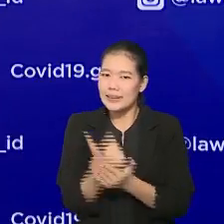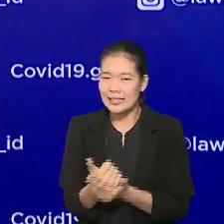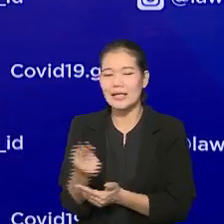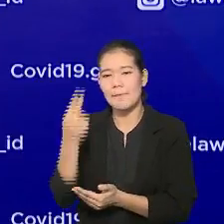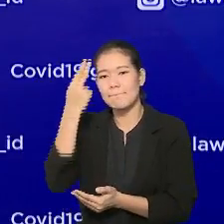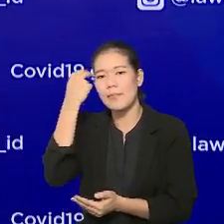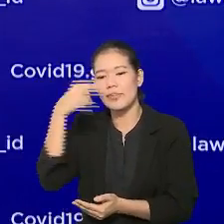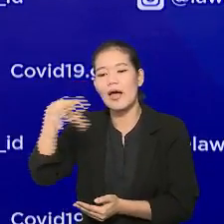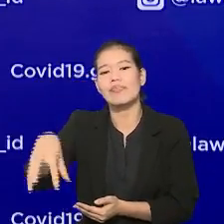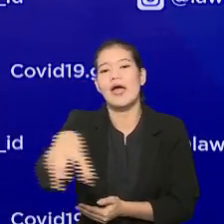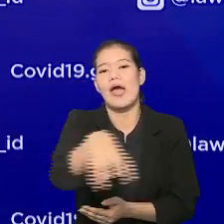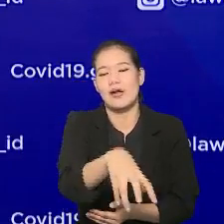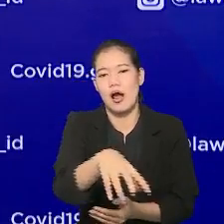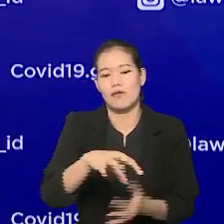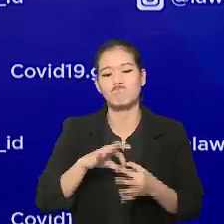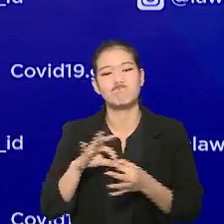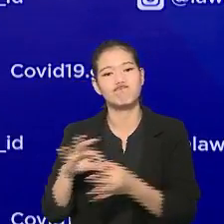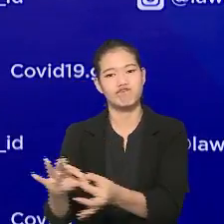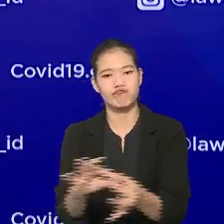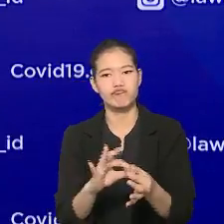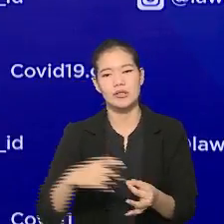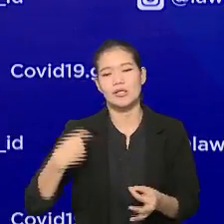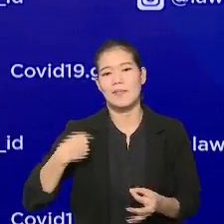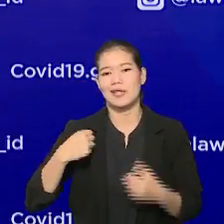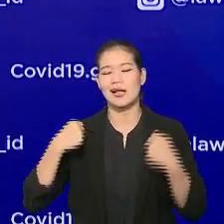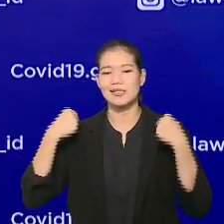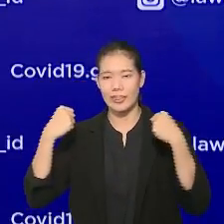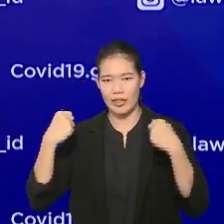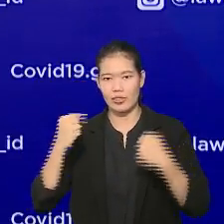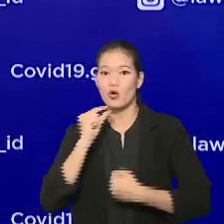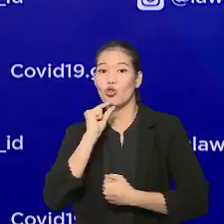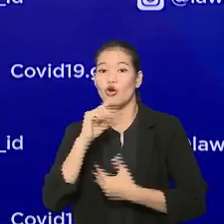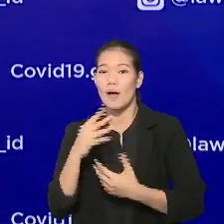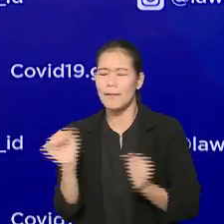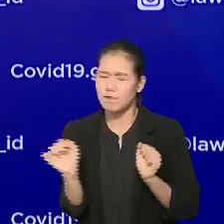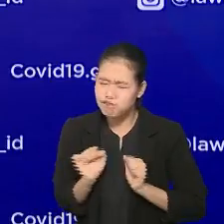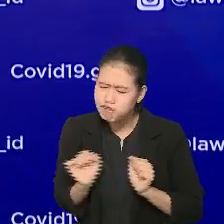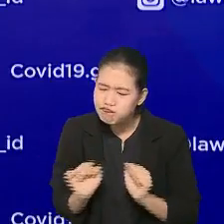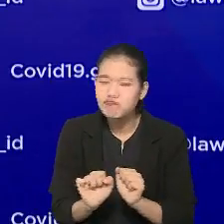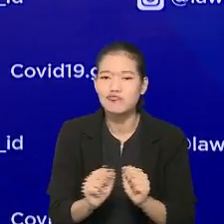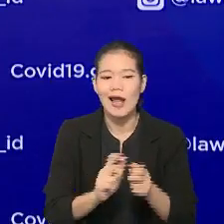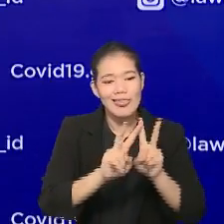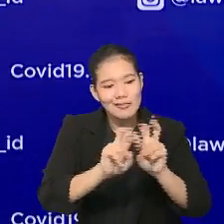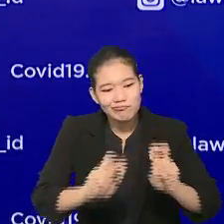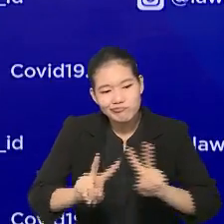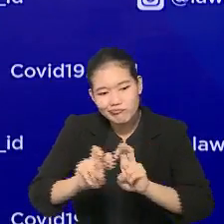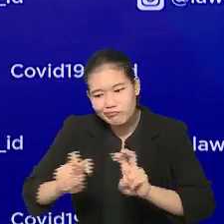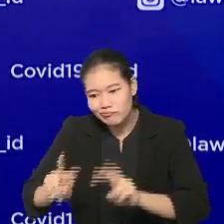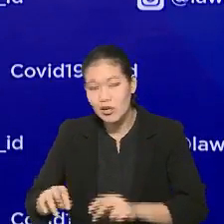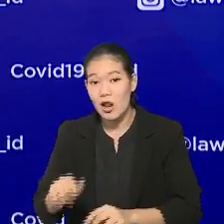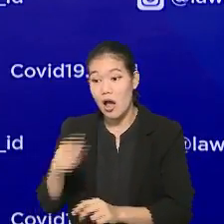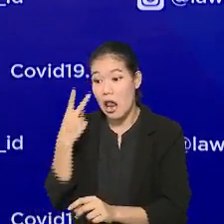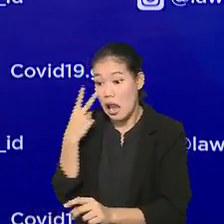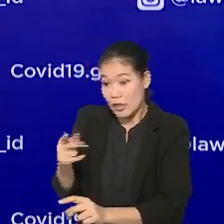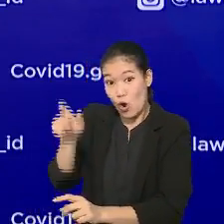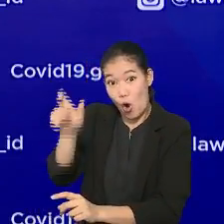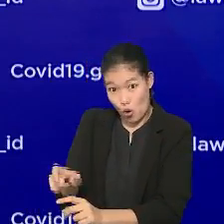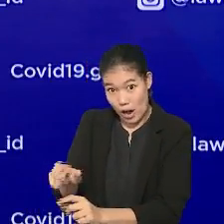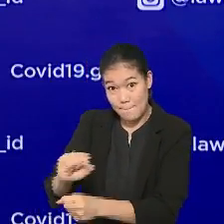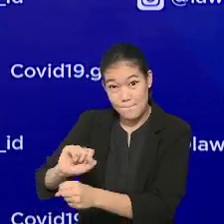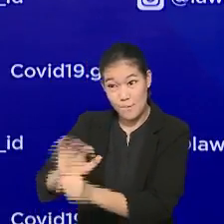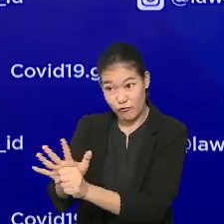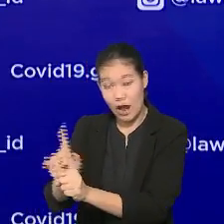pemerintah daerah bekerja sama dengan Kementerian Kesehatan untuk segera melakukan upaya tracing begitu orang positif